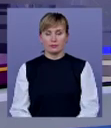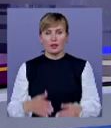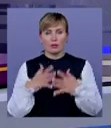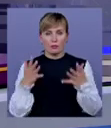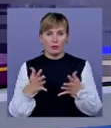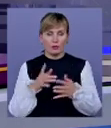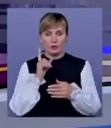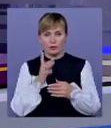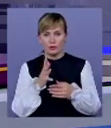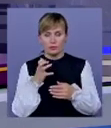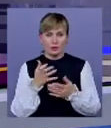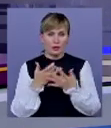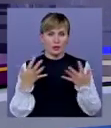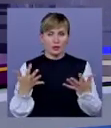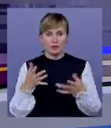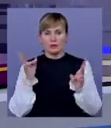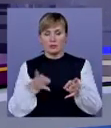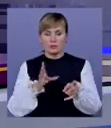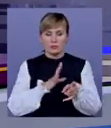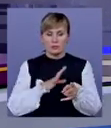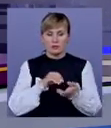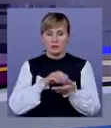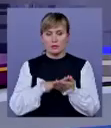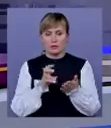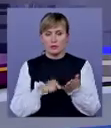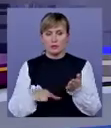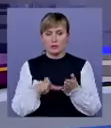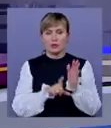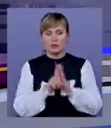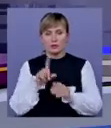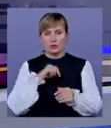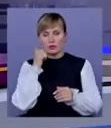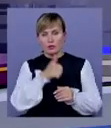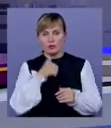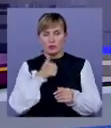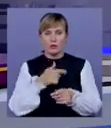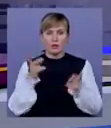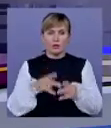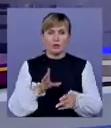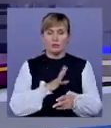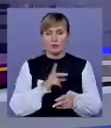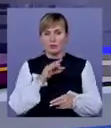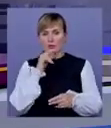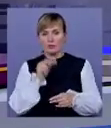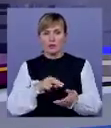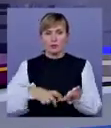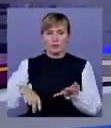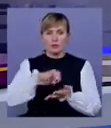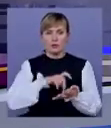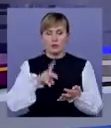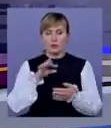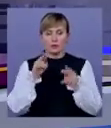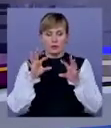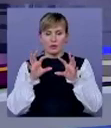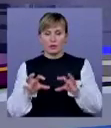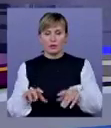Более 1500 летальных исходов зафиксировано на дорогах страны с начала года. Нередко трагедии происходят по вине пешеходов. Однако по закону